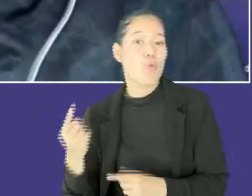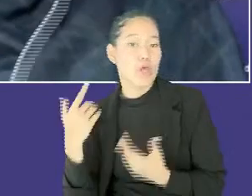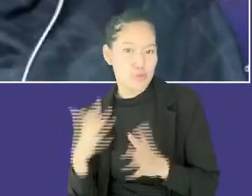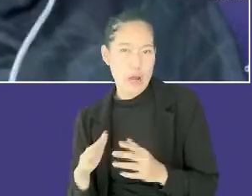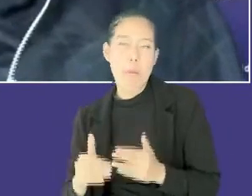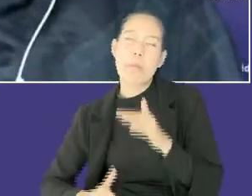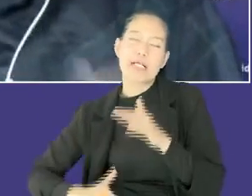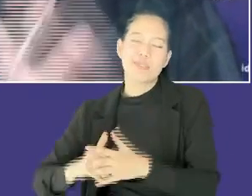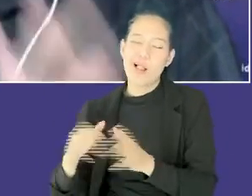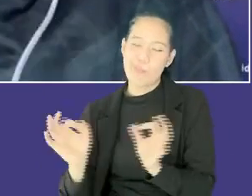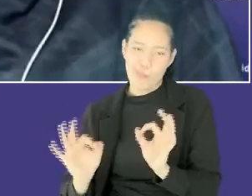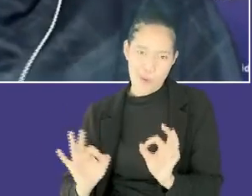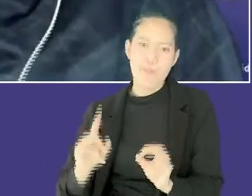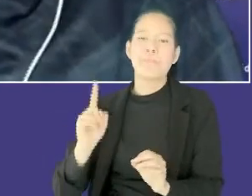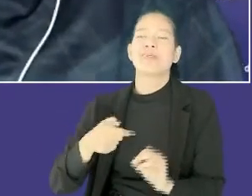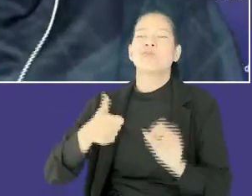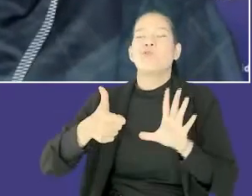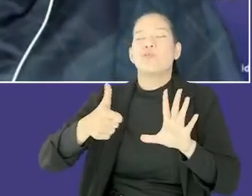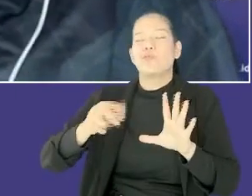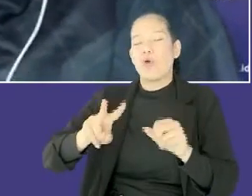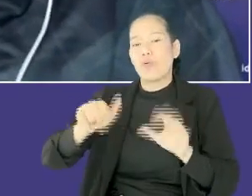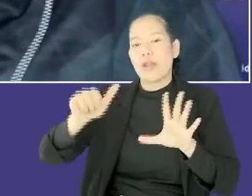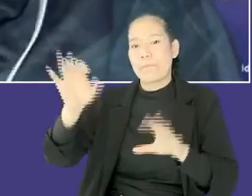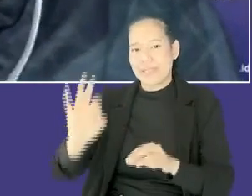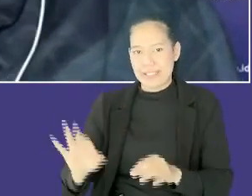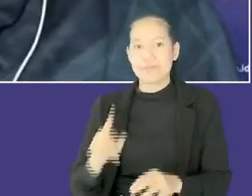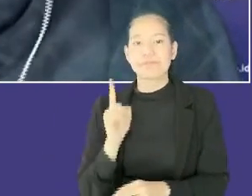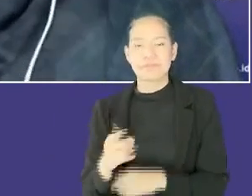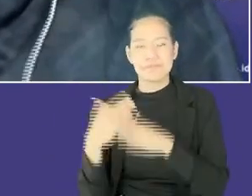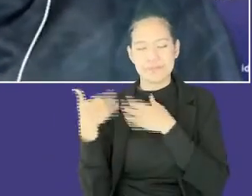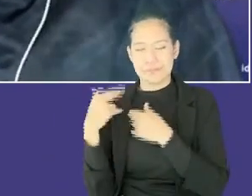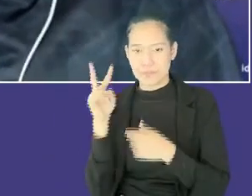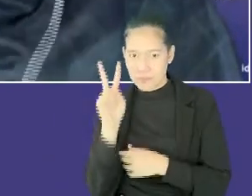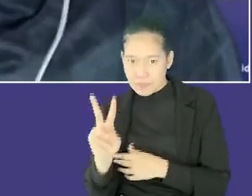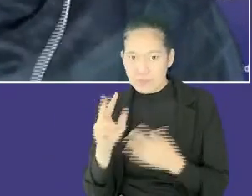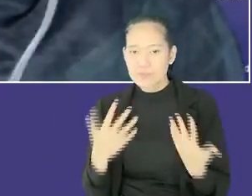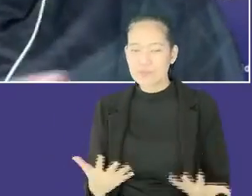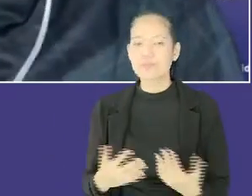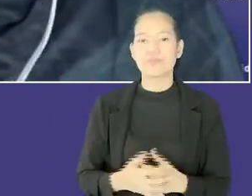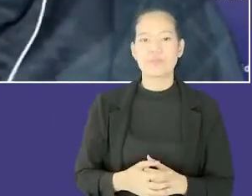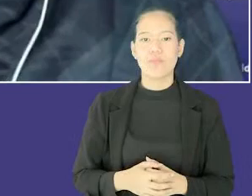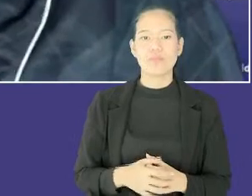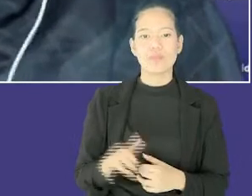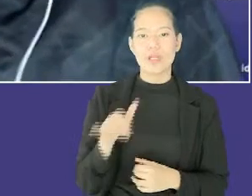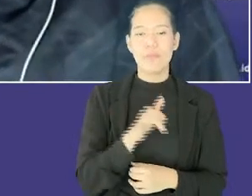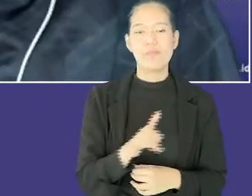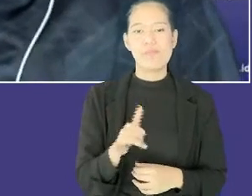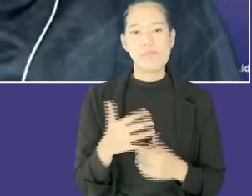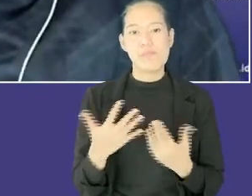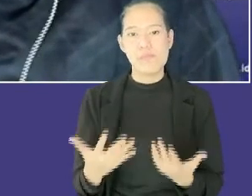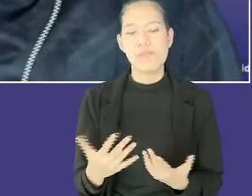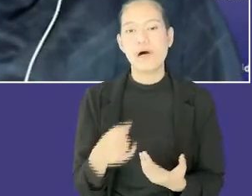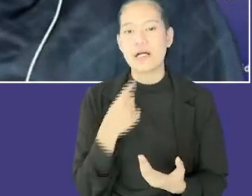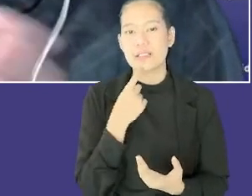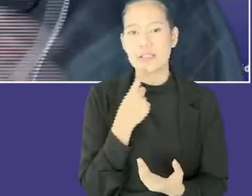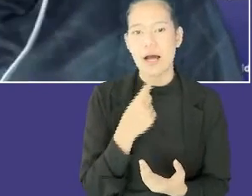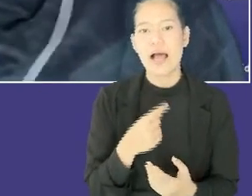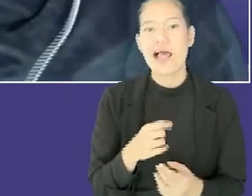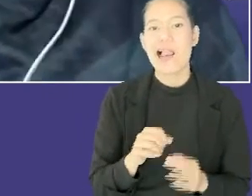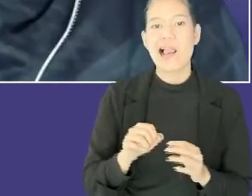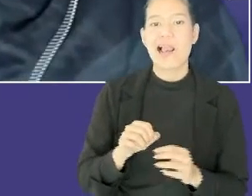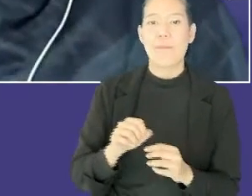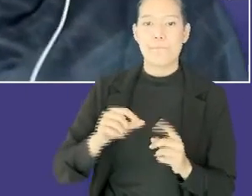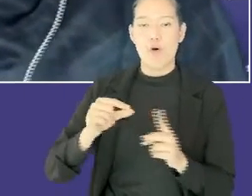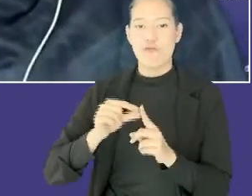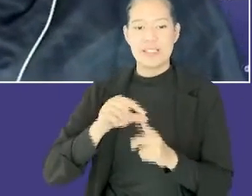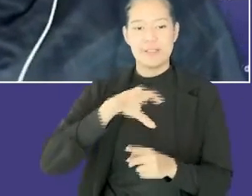belum maksimal masih di angka 26 persen untuk dosis pertama nah PR yang kedua ini PR lagi PR kita bersama adalah terkait Hai di